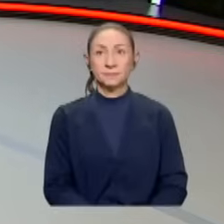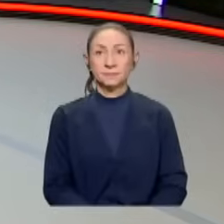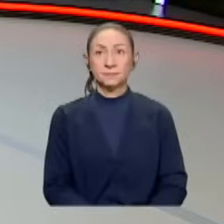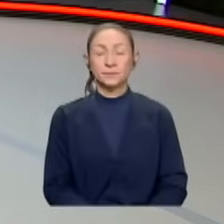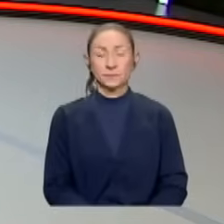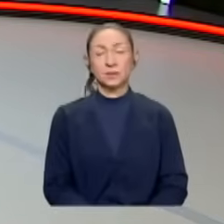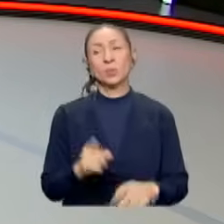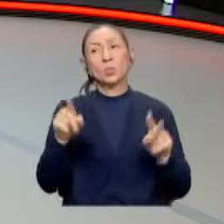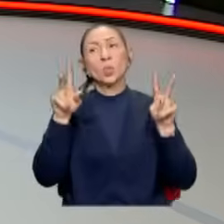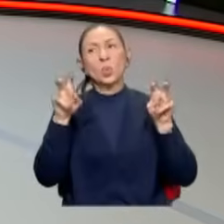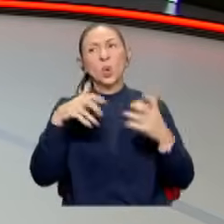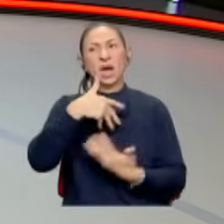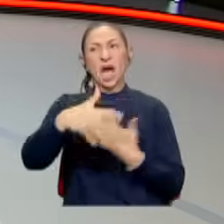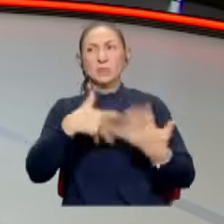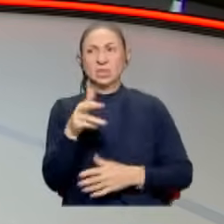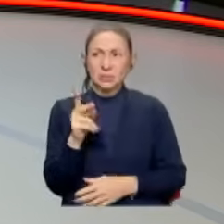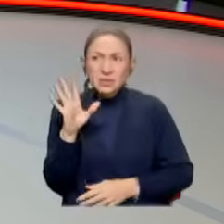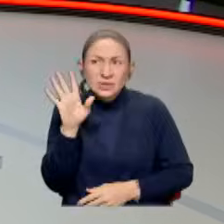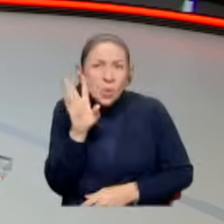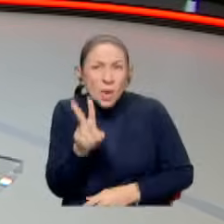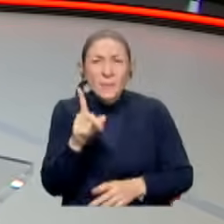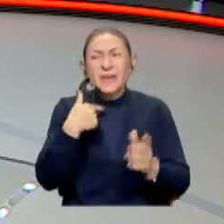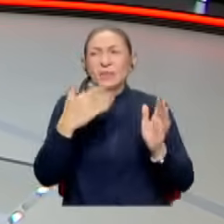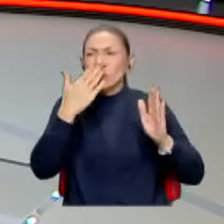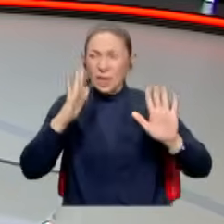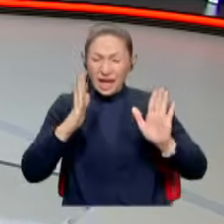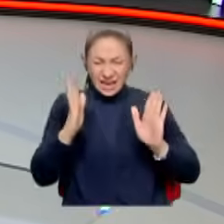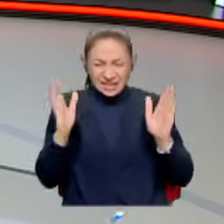şimdi konu karmaşık mış gibi gelebilir Ben sade